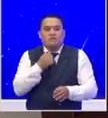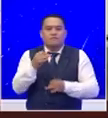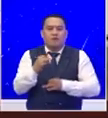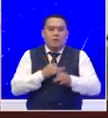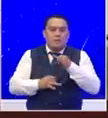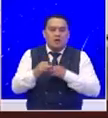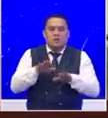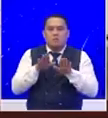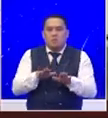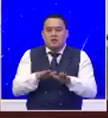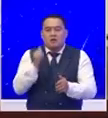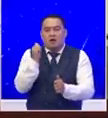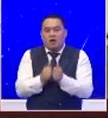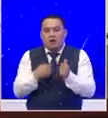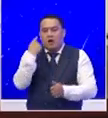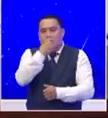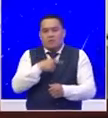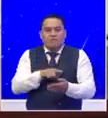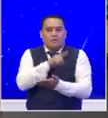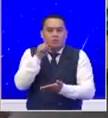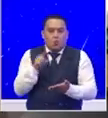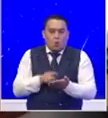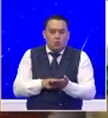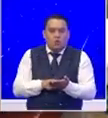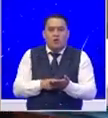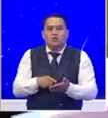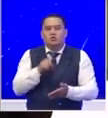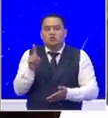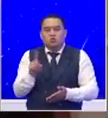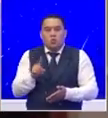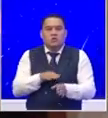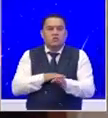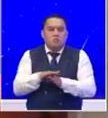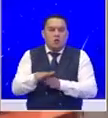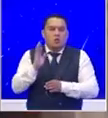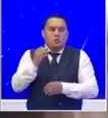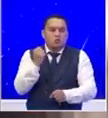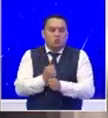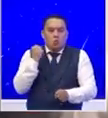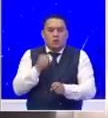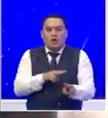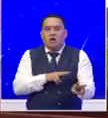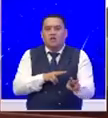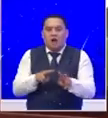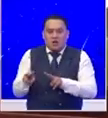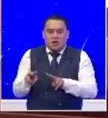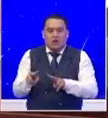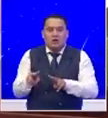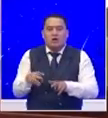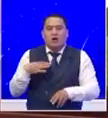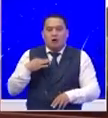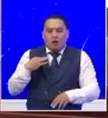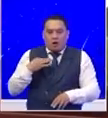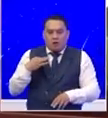задание местным властям по каждому отдельно взятому вопросу и отметил, что исполнение будет строго контролироваться, потому